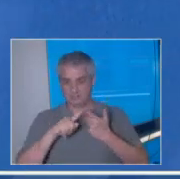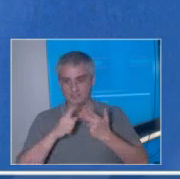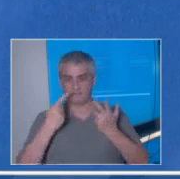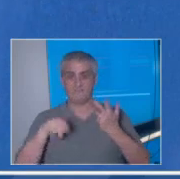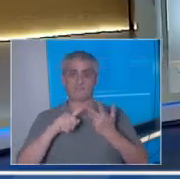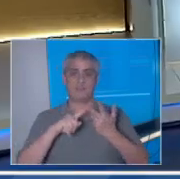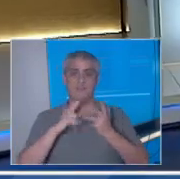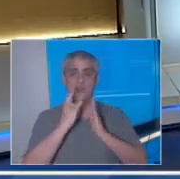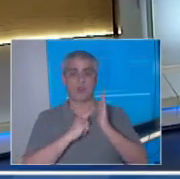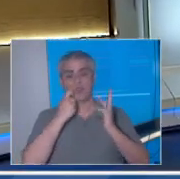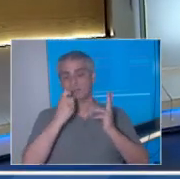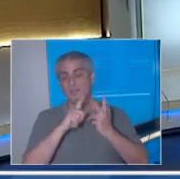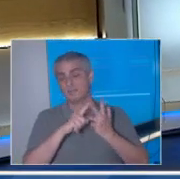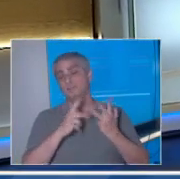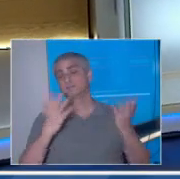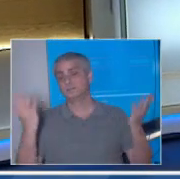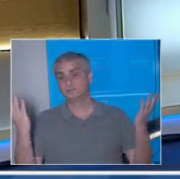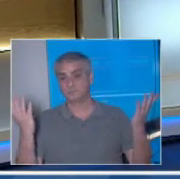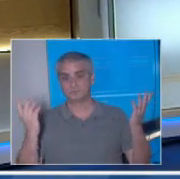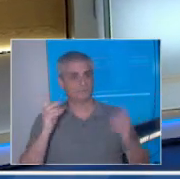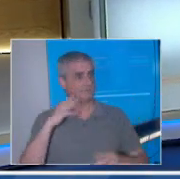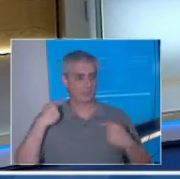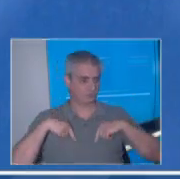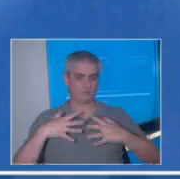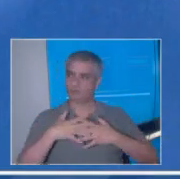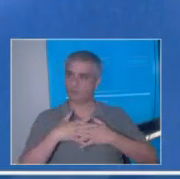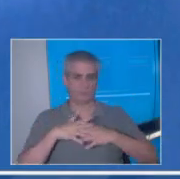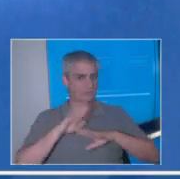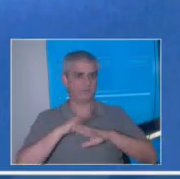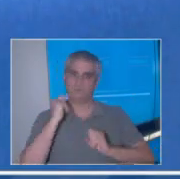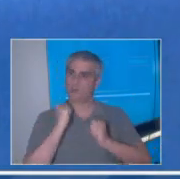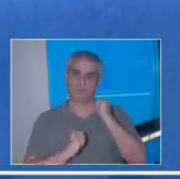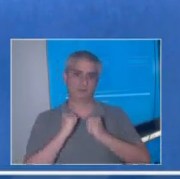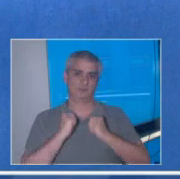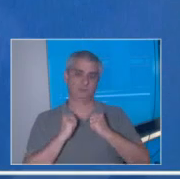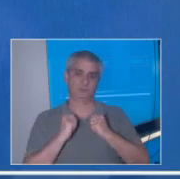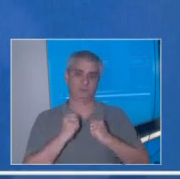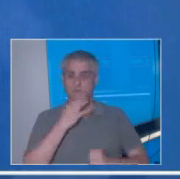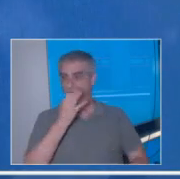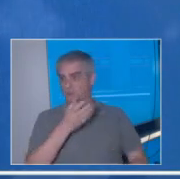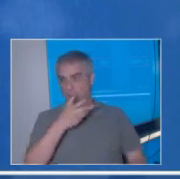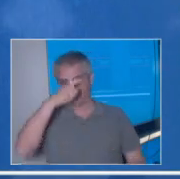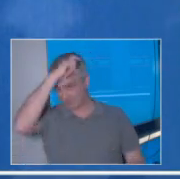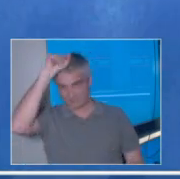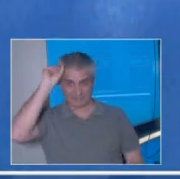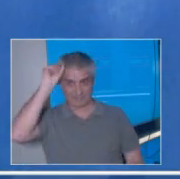וועדת חוק דרעי. תראה, להיות יושב ראש קואליציה זה תפקיד מאוד מאוד קשה, שאל את עידית סילמן, ולהיות גם